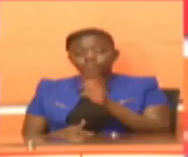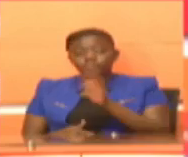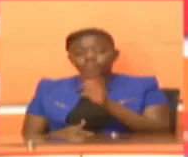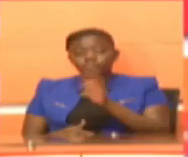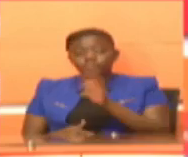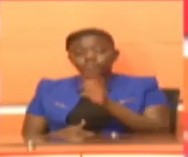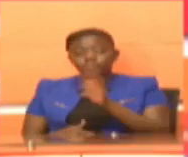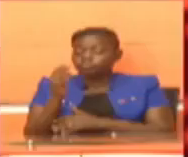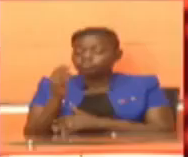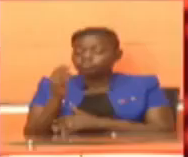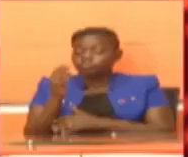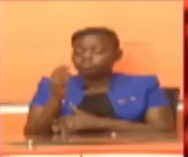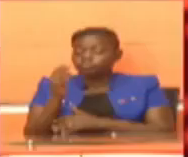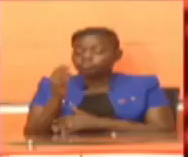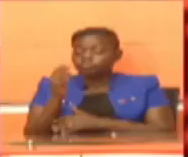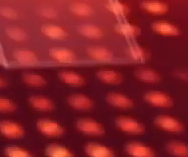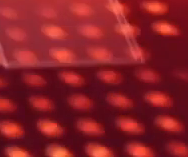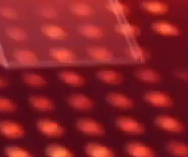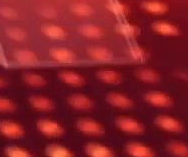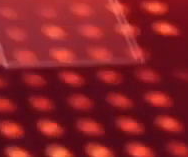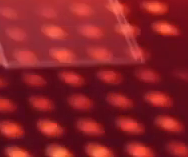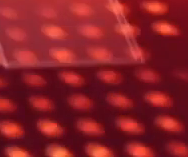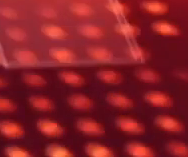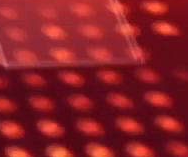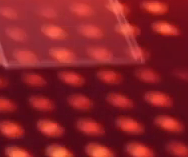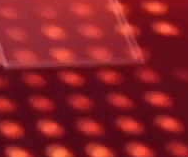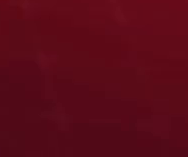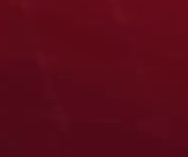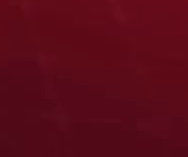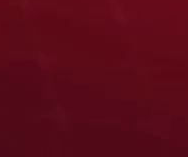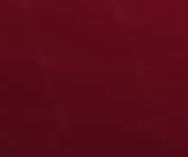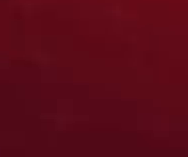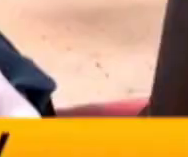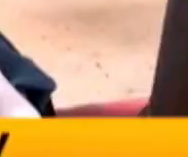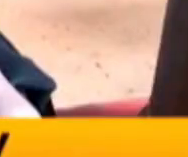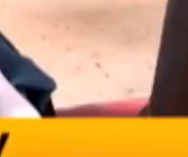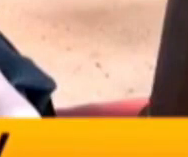n'ekyokubiri. Bwe tukomawo mu Agabuutikidde.